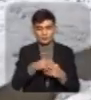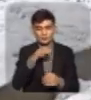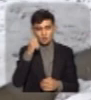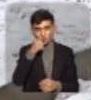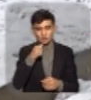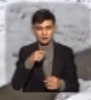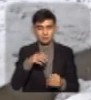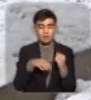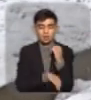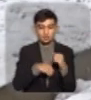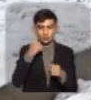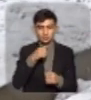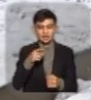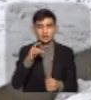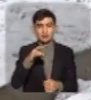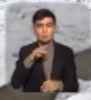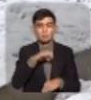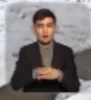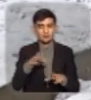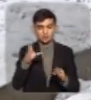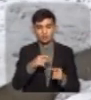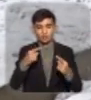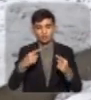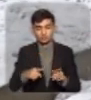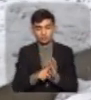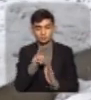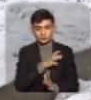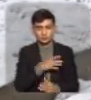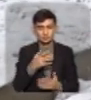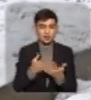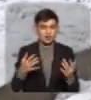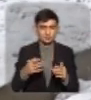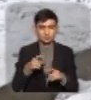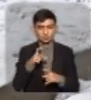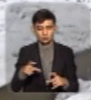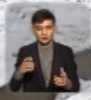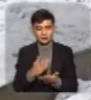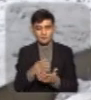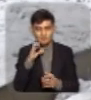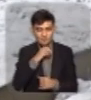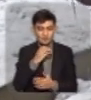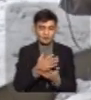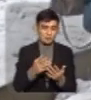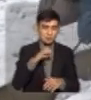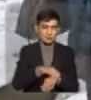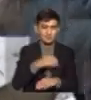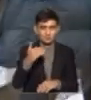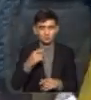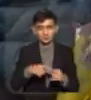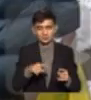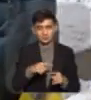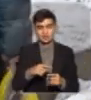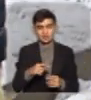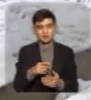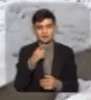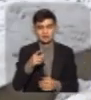роль банков снижалась, очень много появилось на рынке разных мошенников. Это не банковские кредитные организации. Я не скажу, что